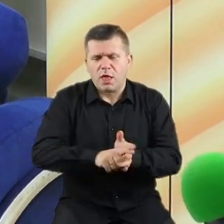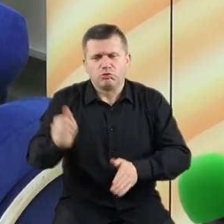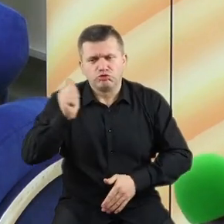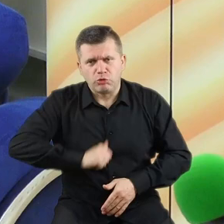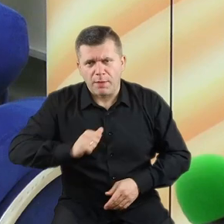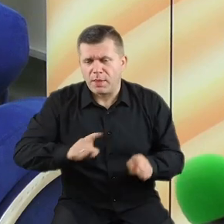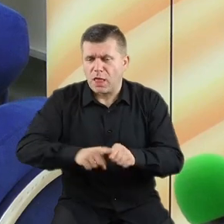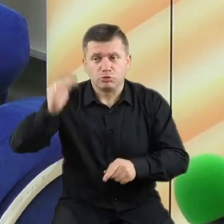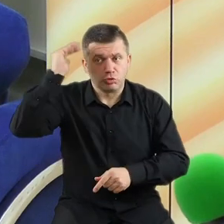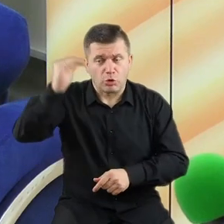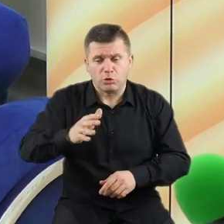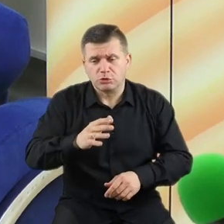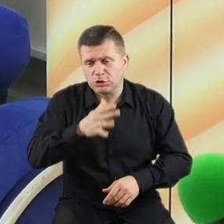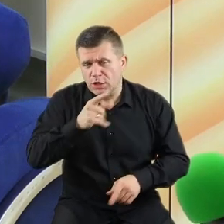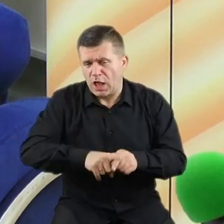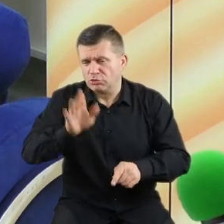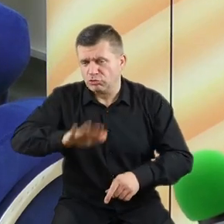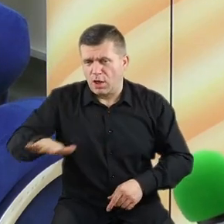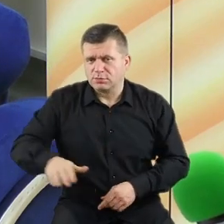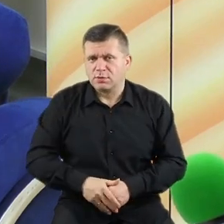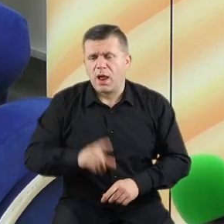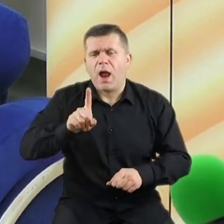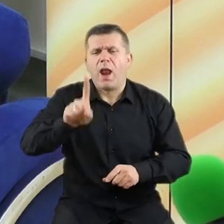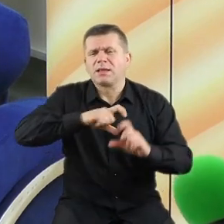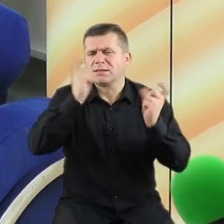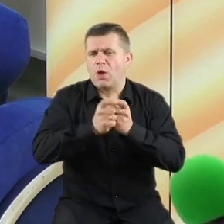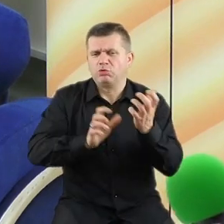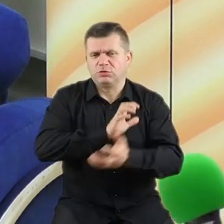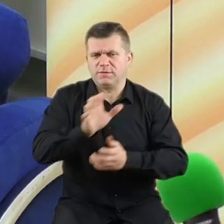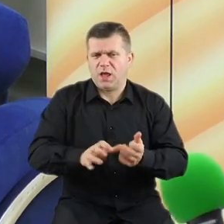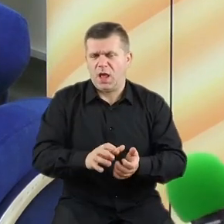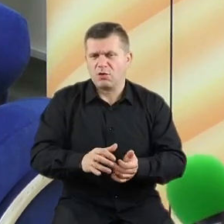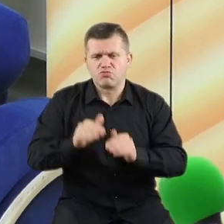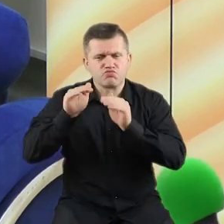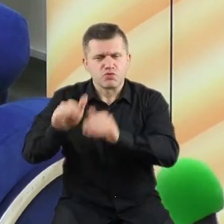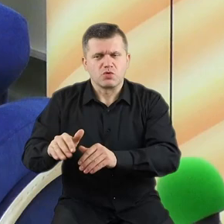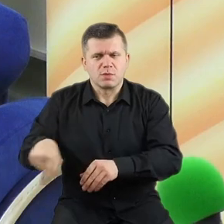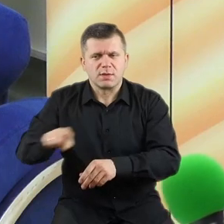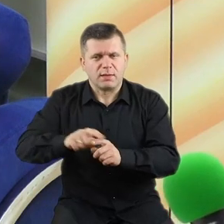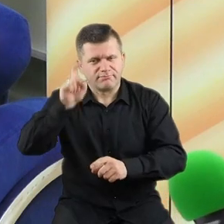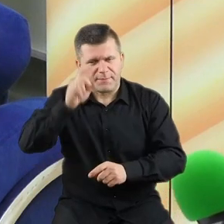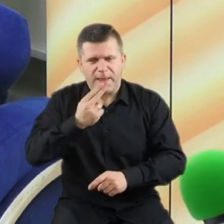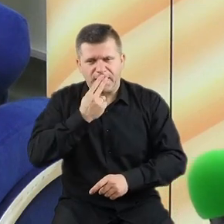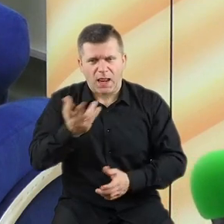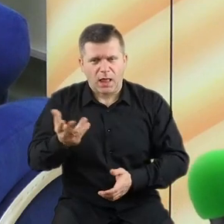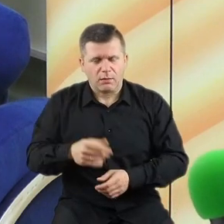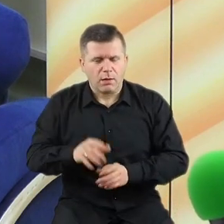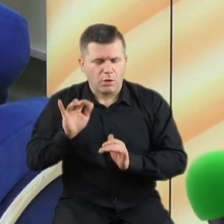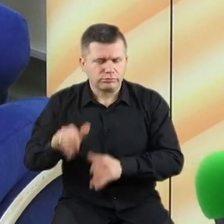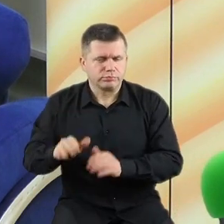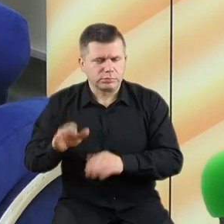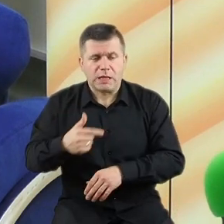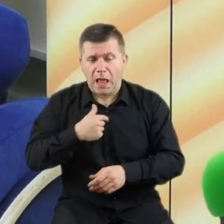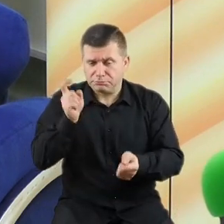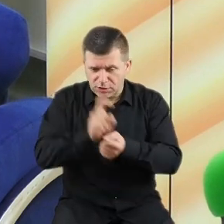siebie, i dorosłych Żydów, i dzieci żydowskie. Niestety cały świat sprzyjał Hitlerowi i mrugano oczkiem, że w ogóle